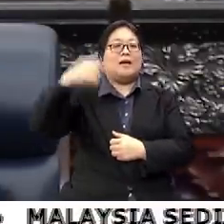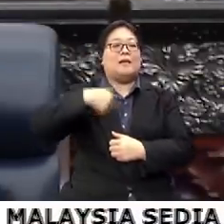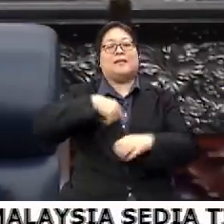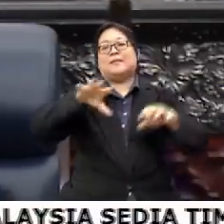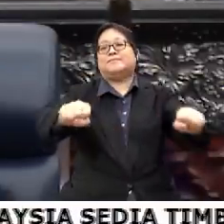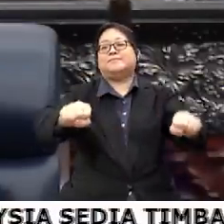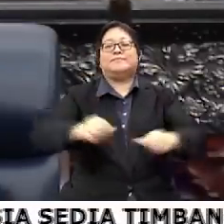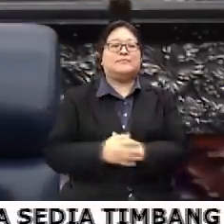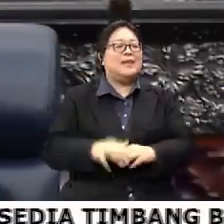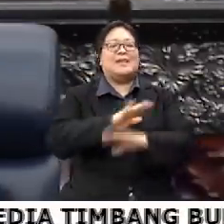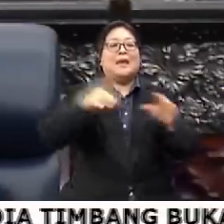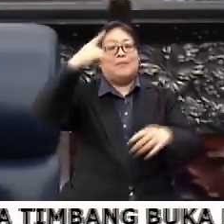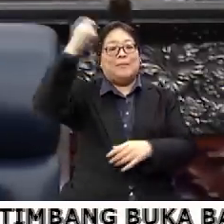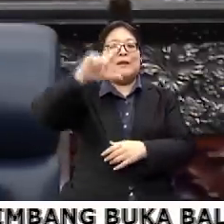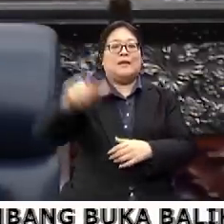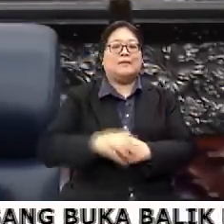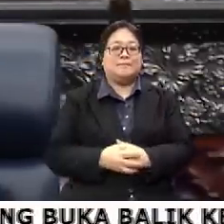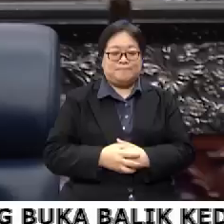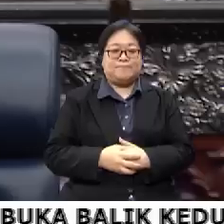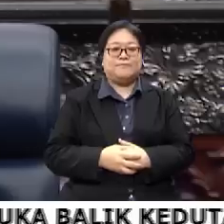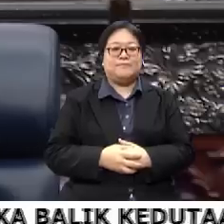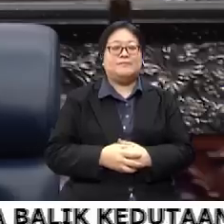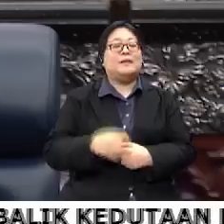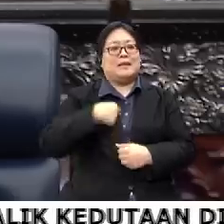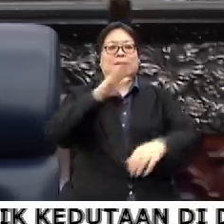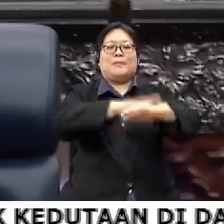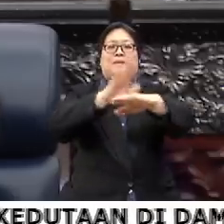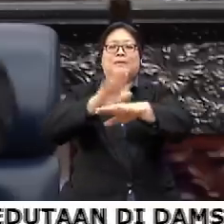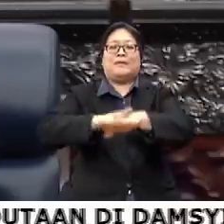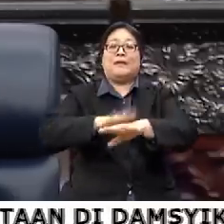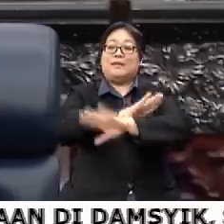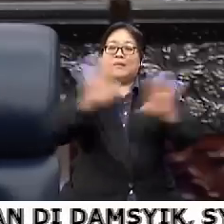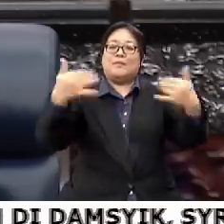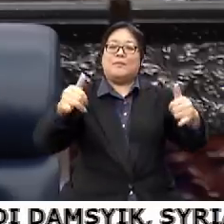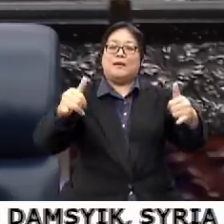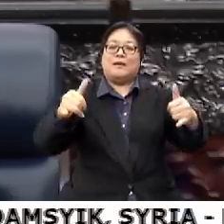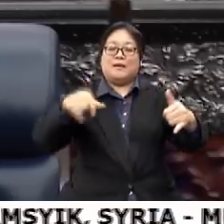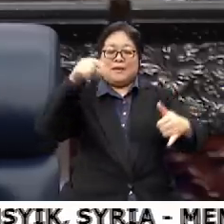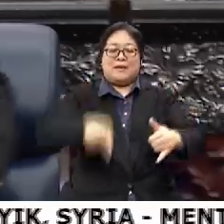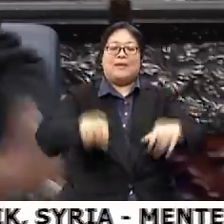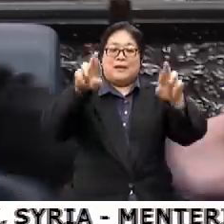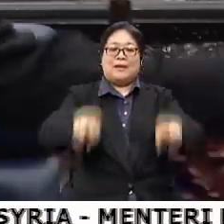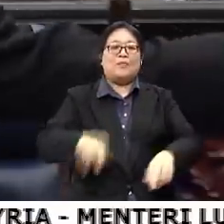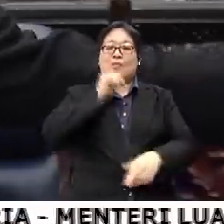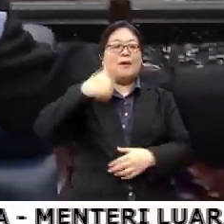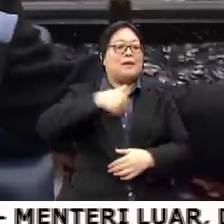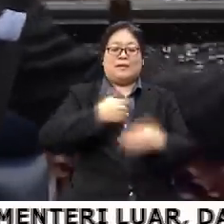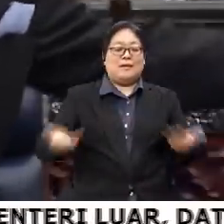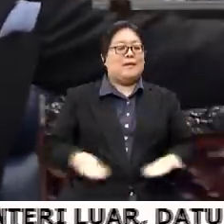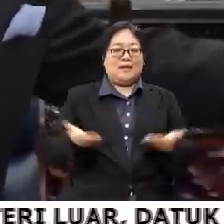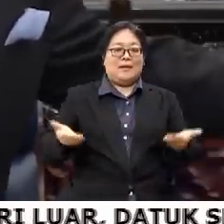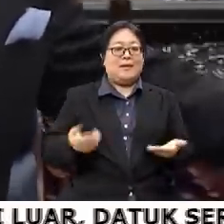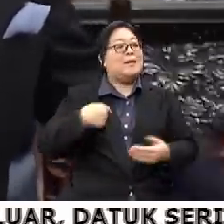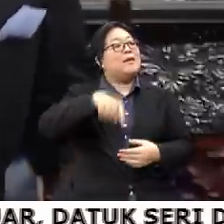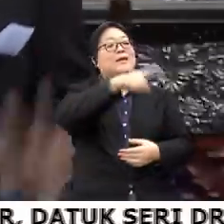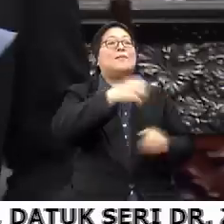tu. Jangan mimpilah. Backlash. Saya nak bagi amaran. Jadi jangan main-main. Ini sentimen rakyat. Bukan kami di sini saja. Ini